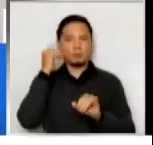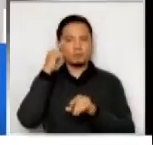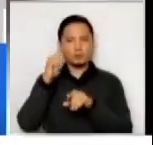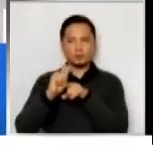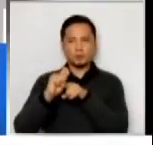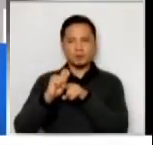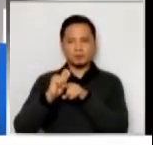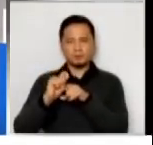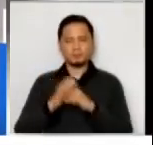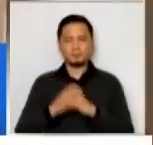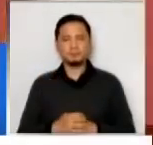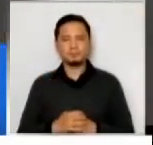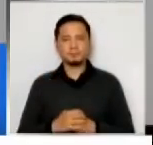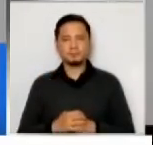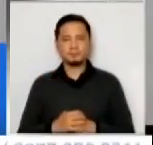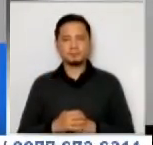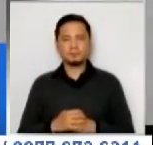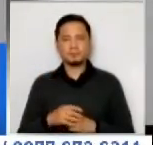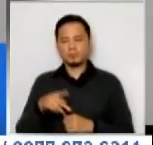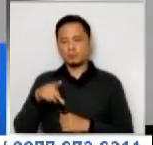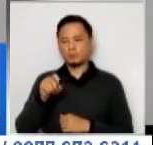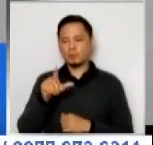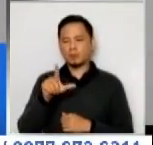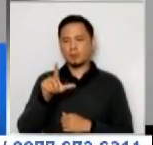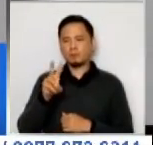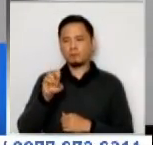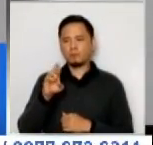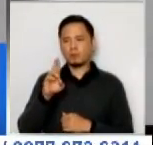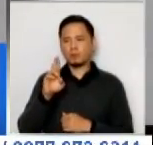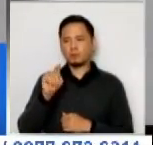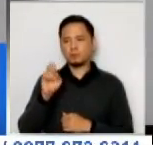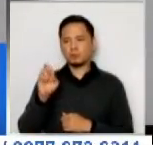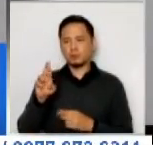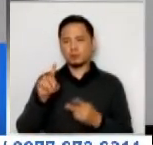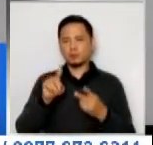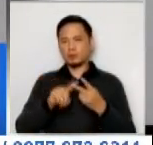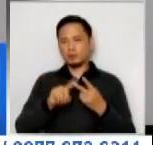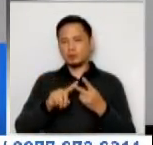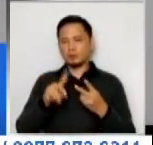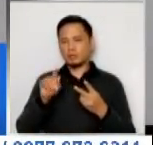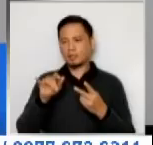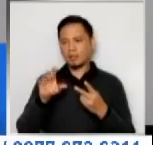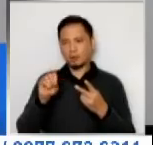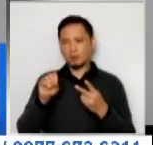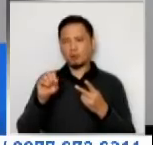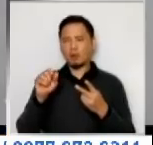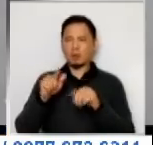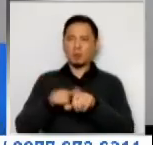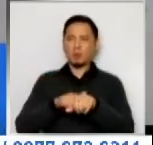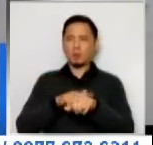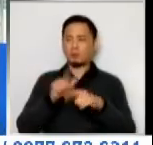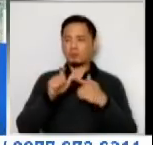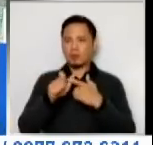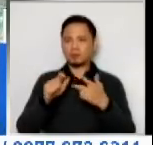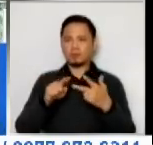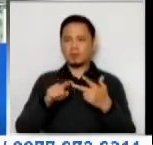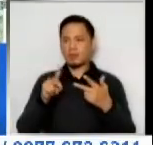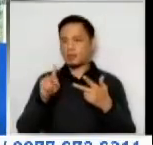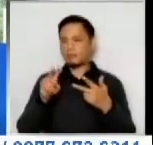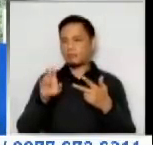ng pole vaulter na si Emil Amistoso at ng Melendez twins na sila Keanu, isang long distance runner, at Kevin na middle distance runner.